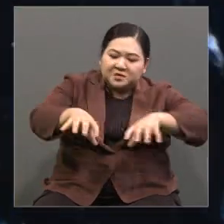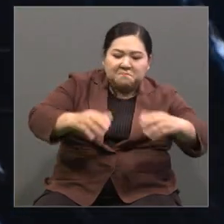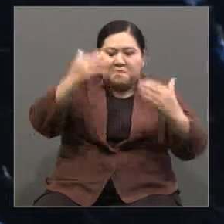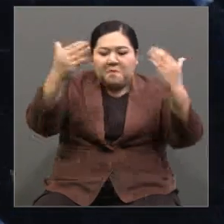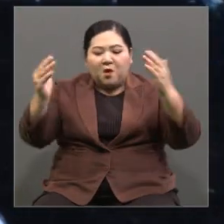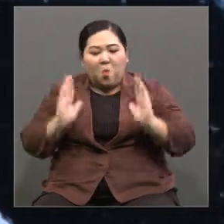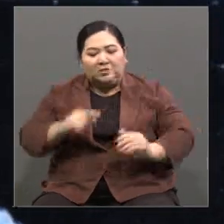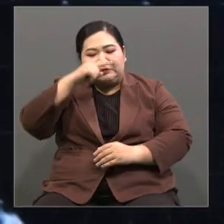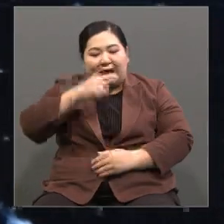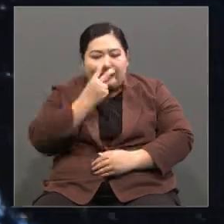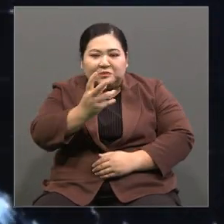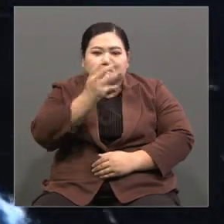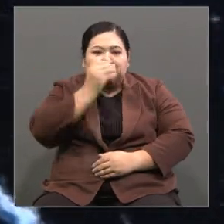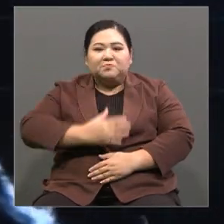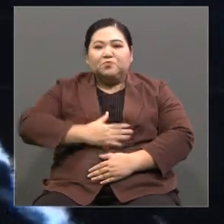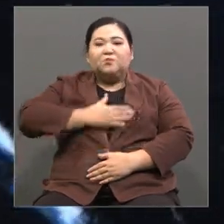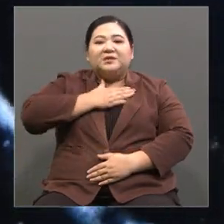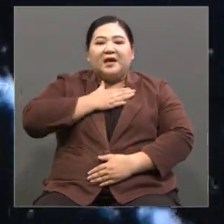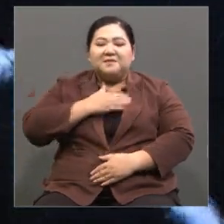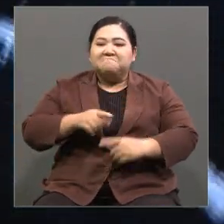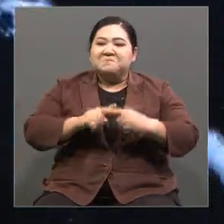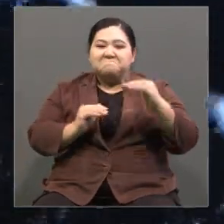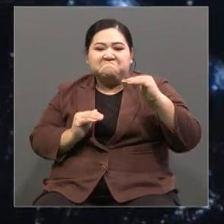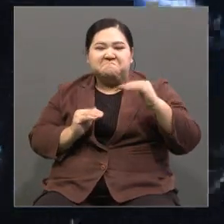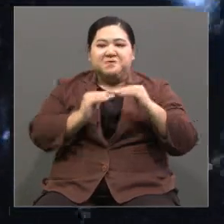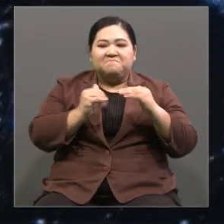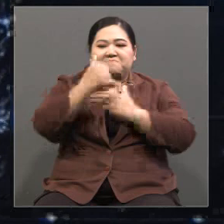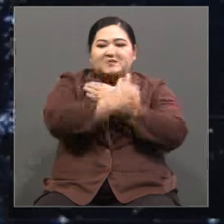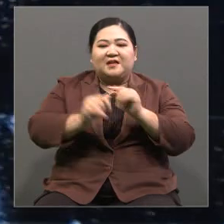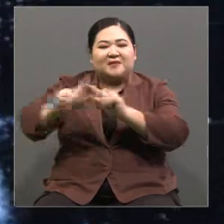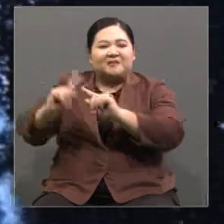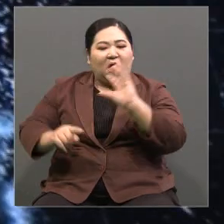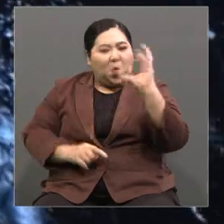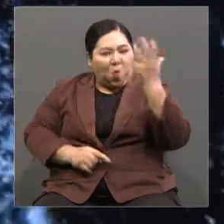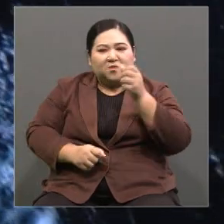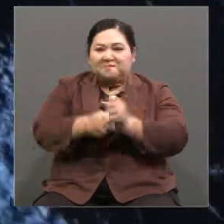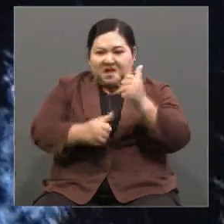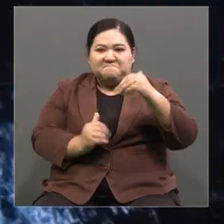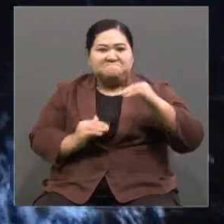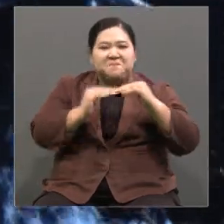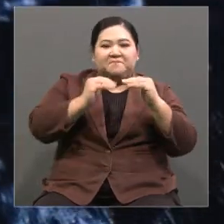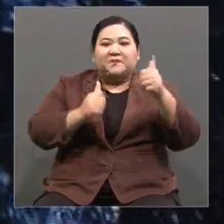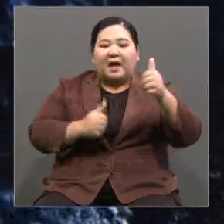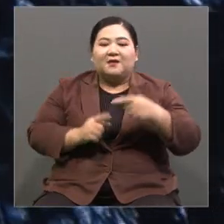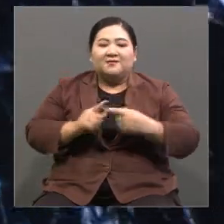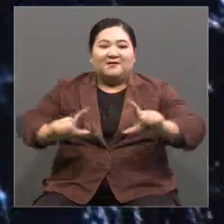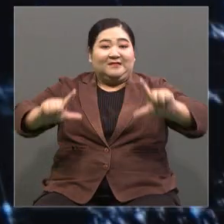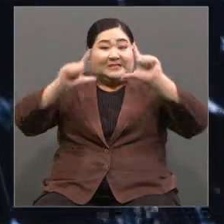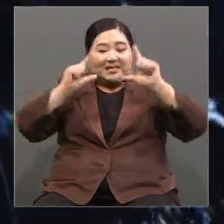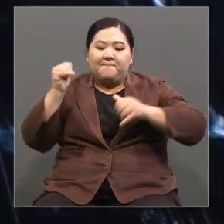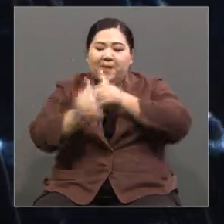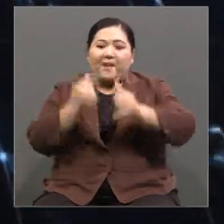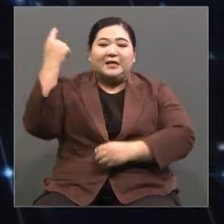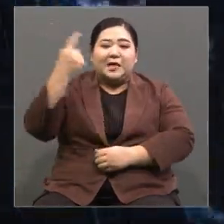ใจให้กับคนในชาติจนสามารถเทียบชั้นกับประเทศอื่นๆในระดับ World CLได้แล้วก็ยกระดับเป็นแหล่งท่องเที่ยวที่สร้างรายได้เข้า